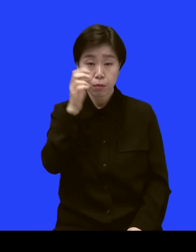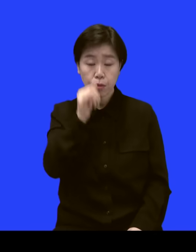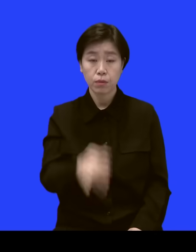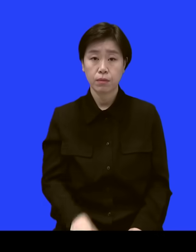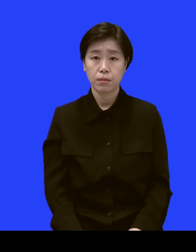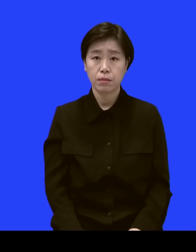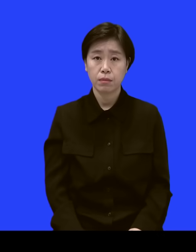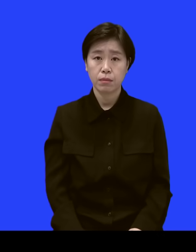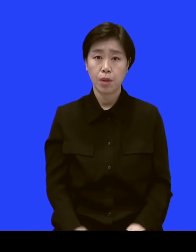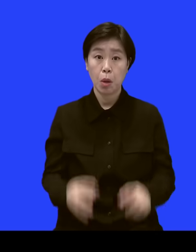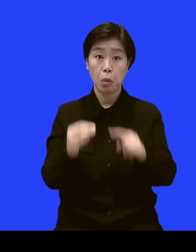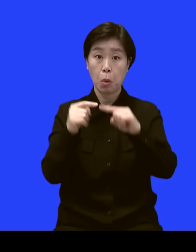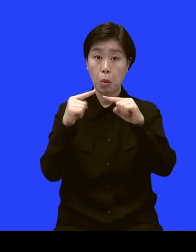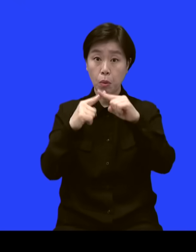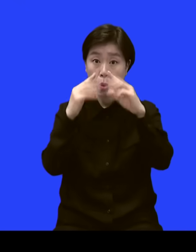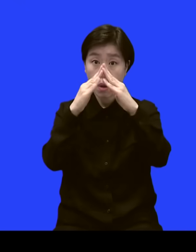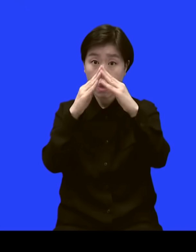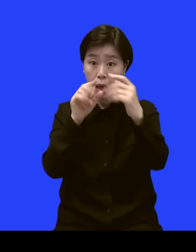싫었어요? 네.